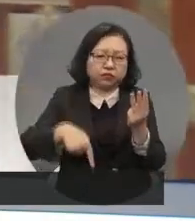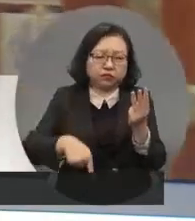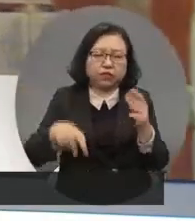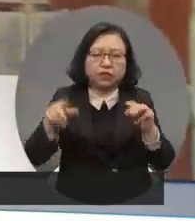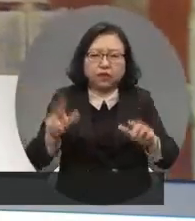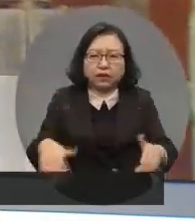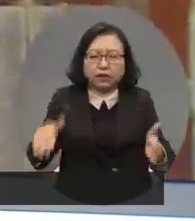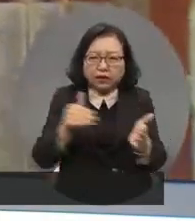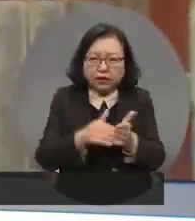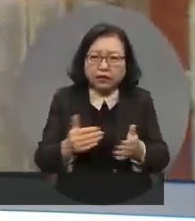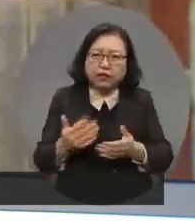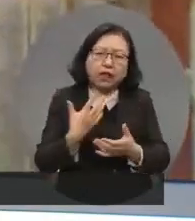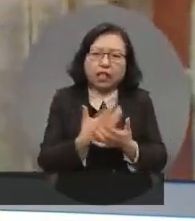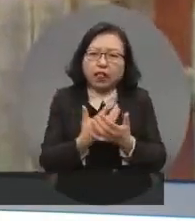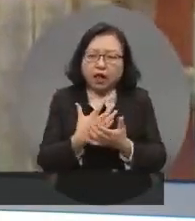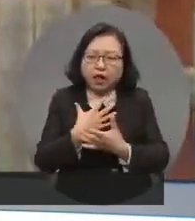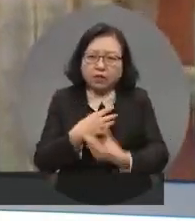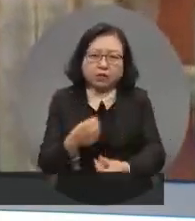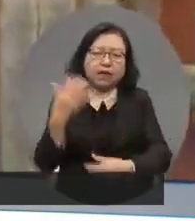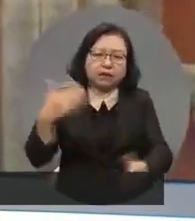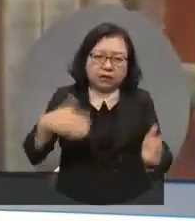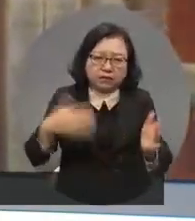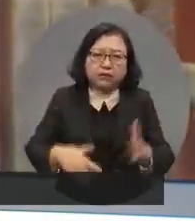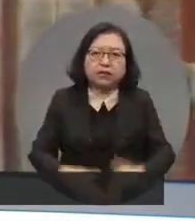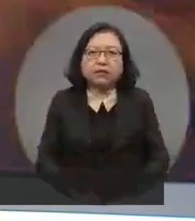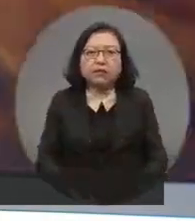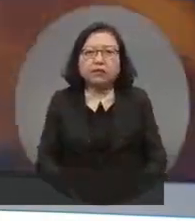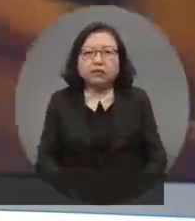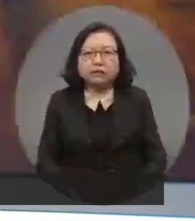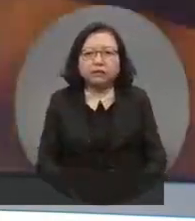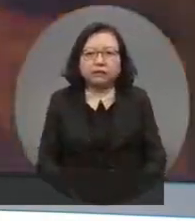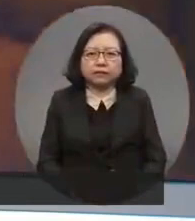수 없는 상황입니다. 이승준 기자가 보도합니다.